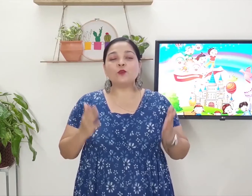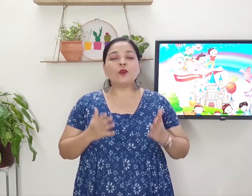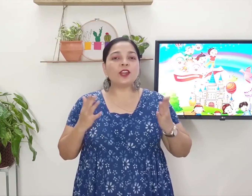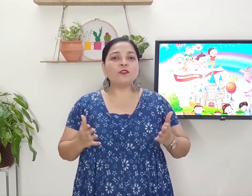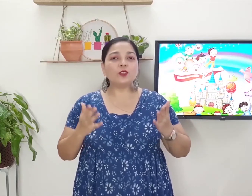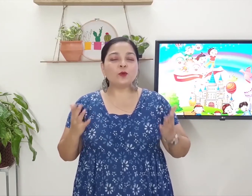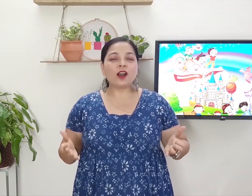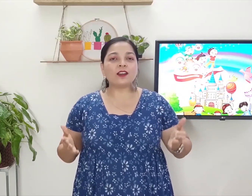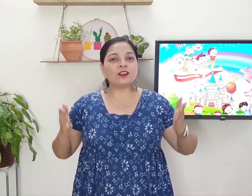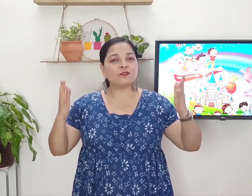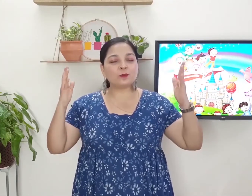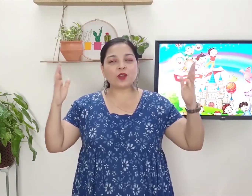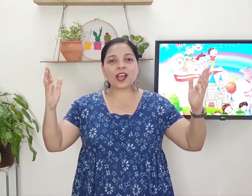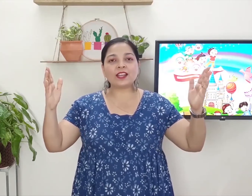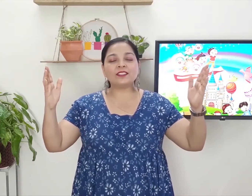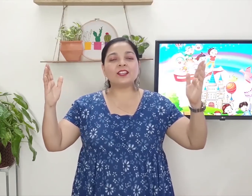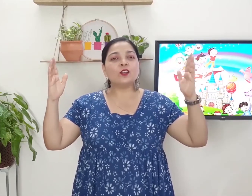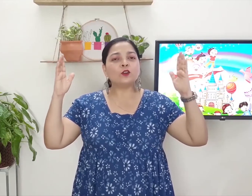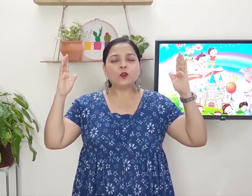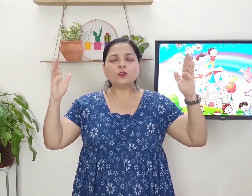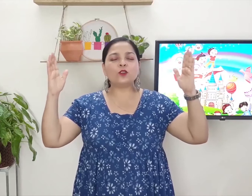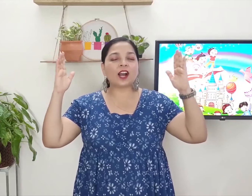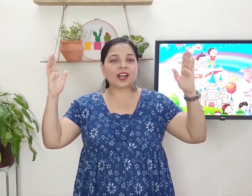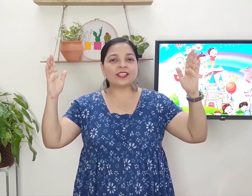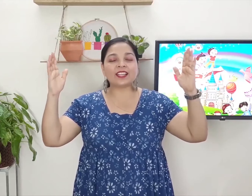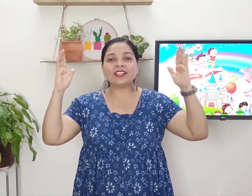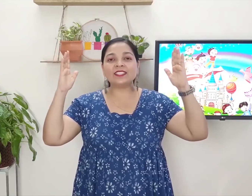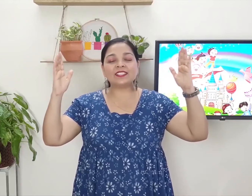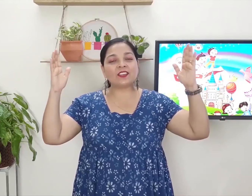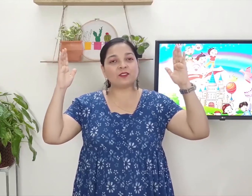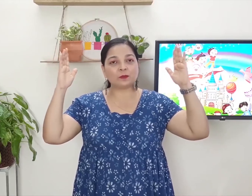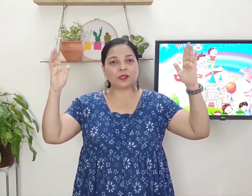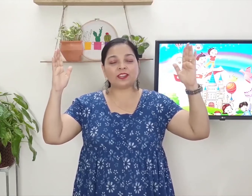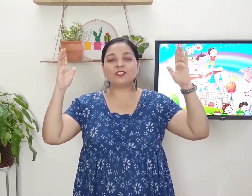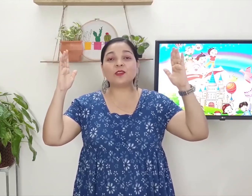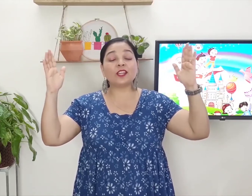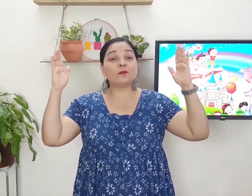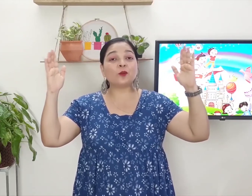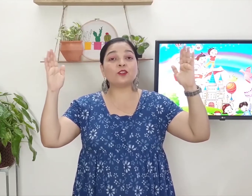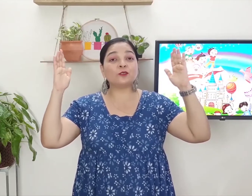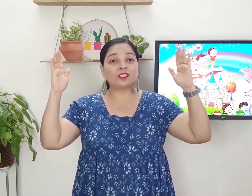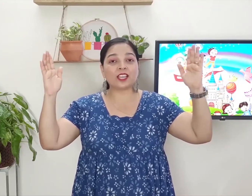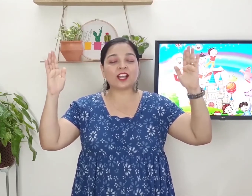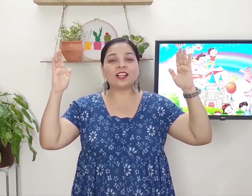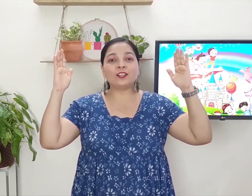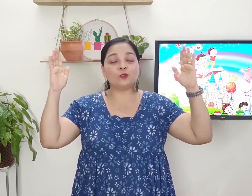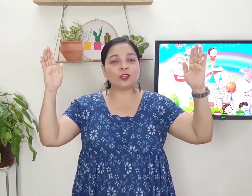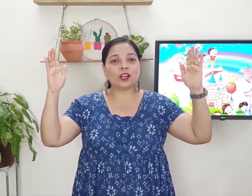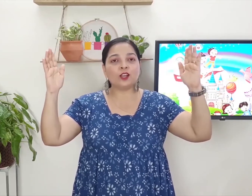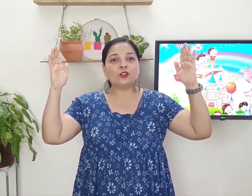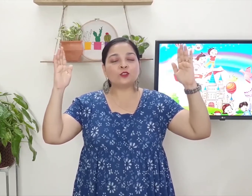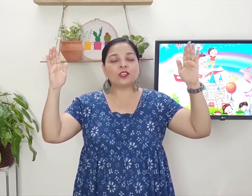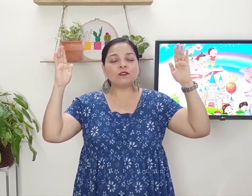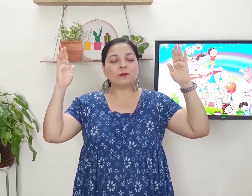cricket போன Quantum நீங்கள் எங்கே IRAந்தவும் கைகிலையு forbid Estibus